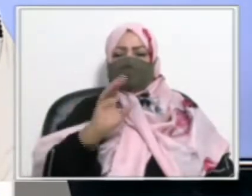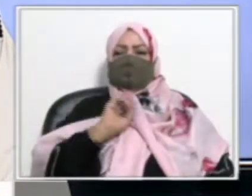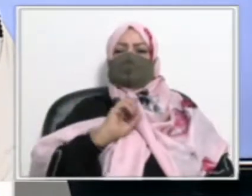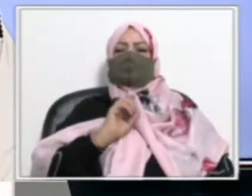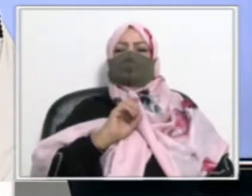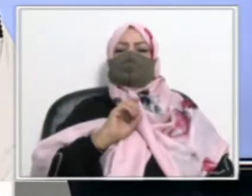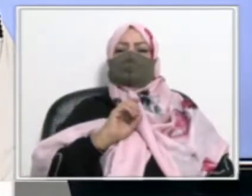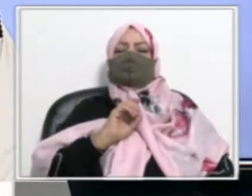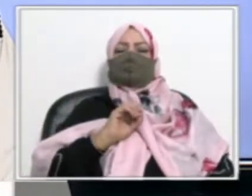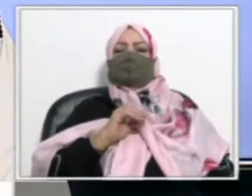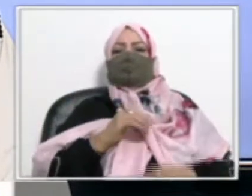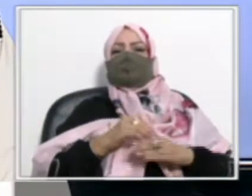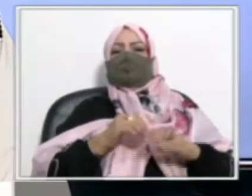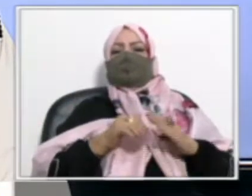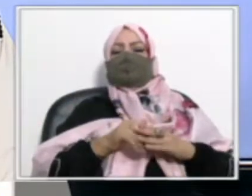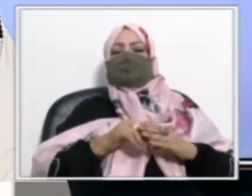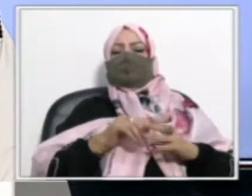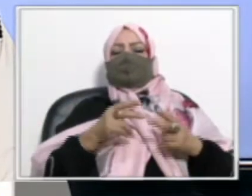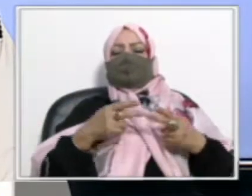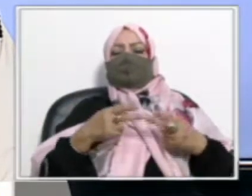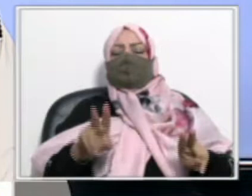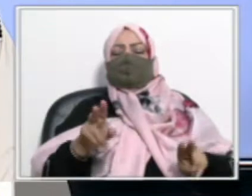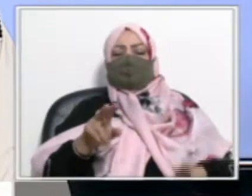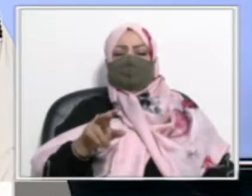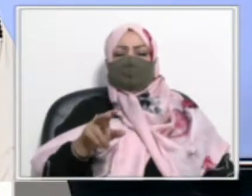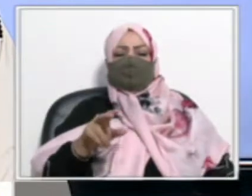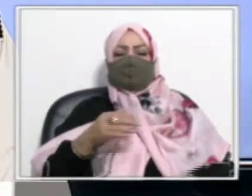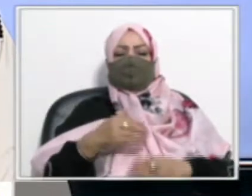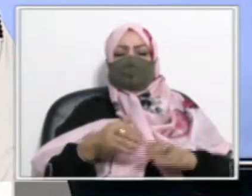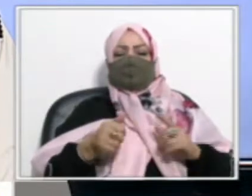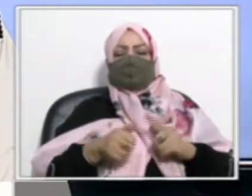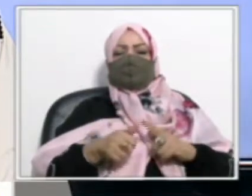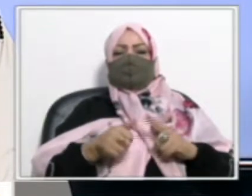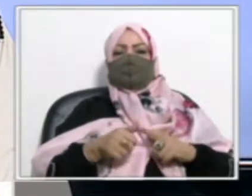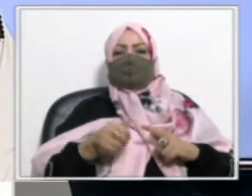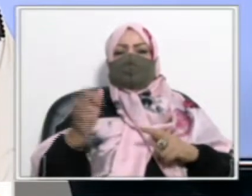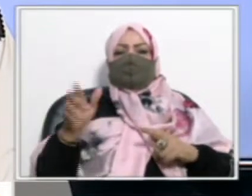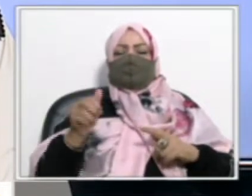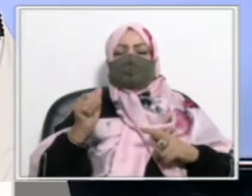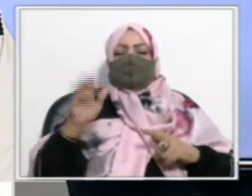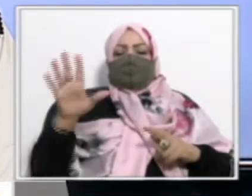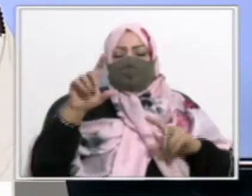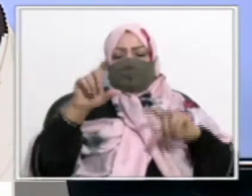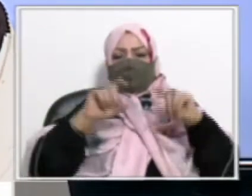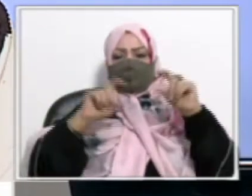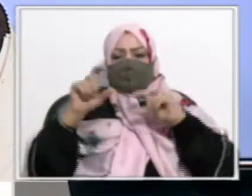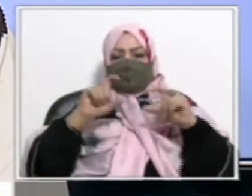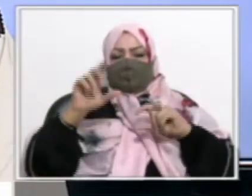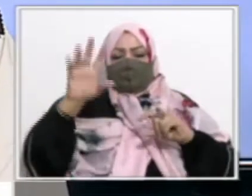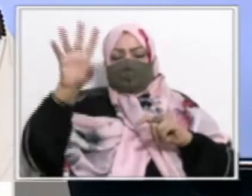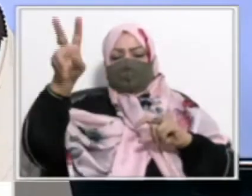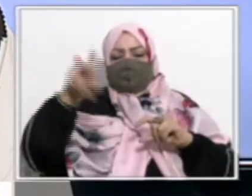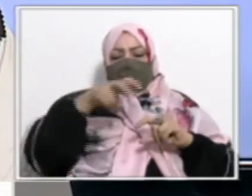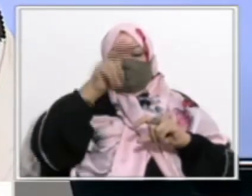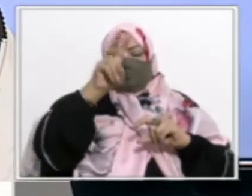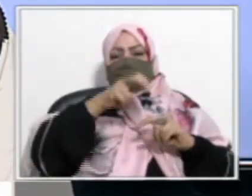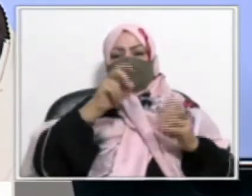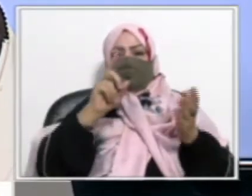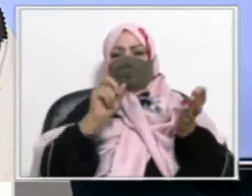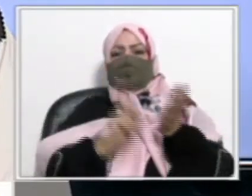البضاعة حقيقة من أحد الشركات أو المعارض ثم يبيعها لك بالتقسيط. هذه أجازها